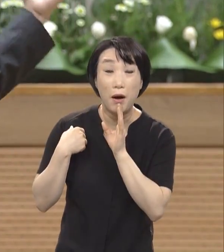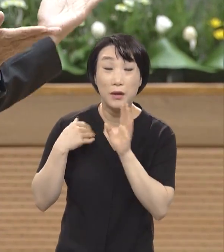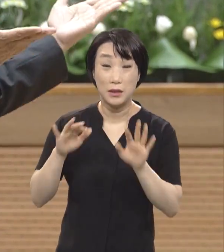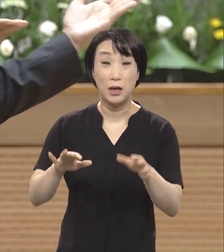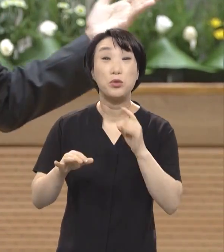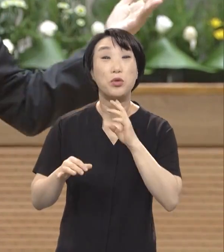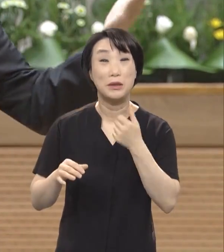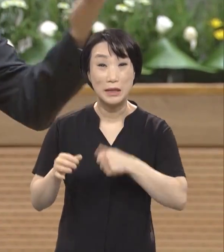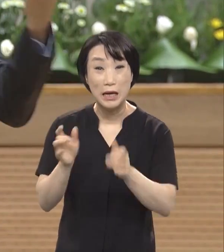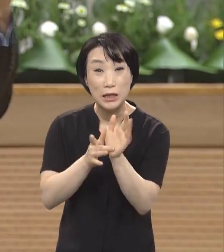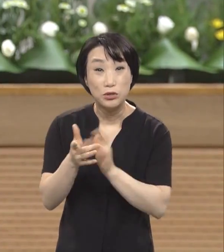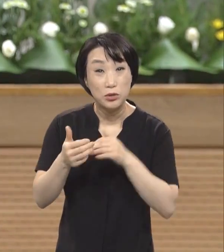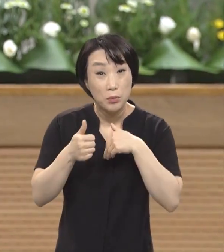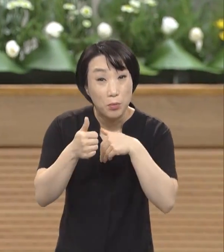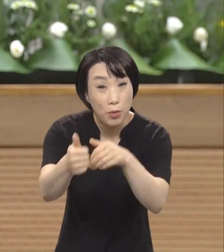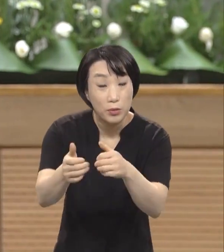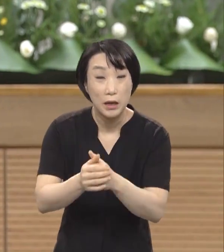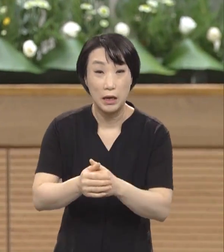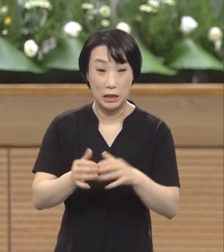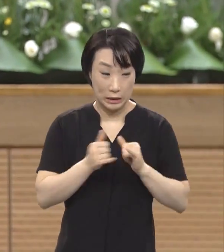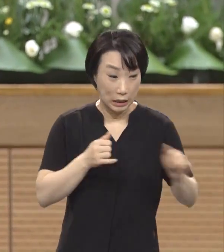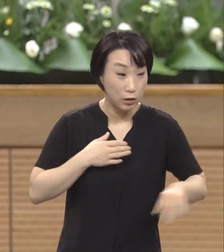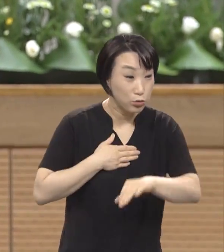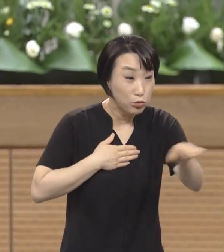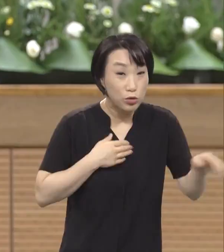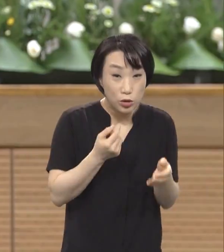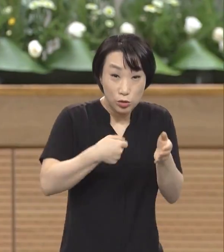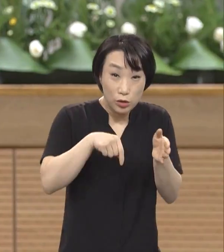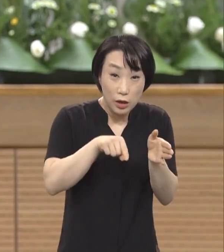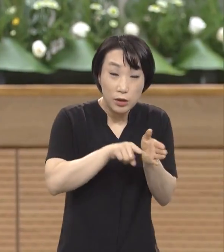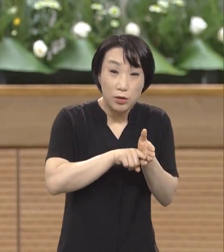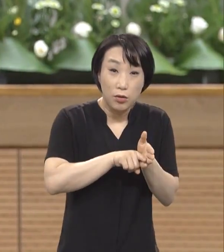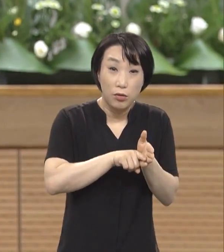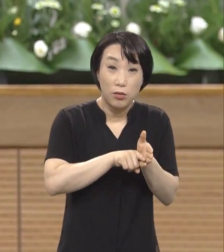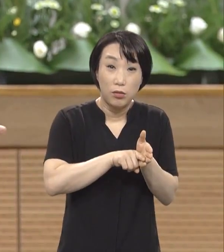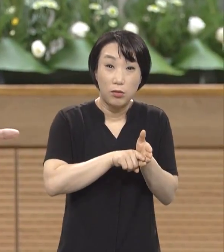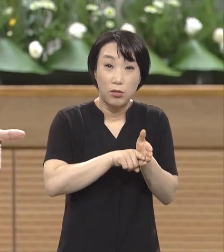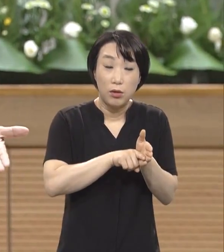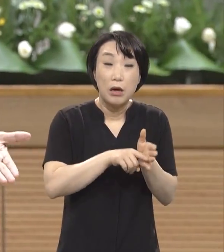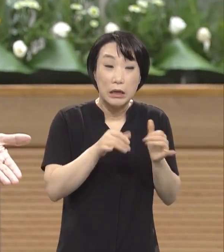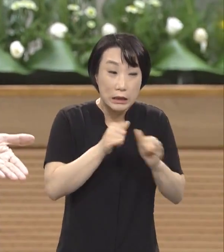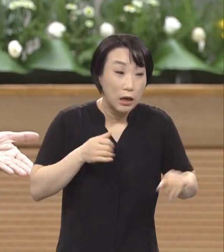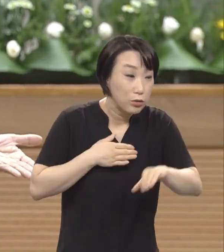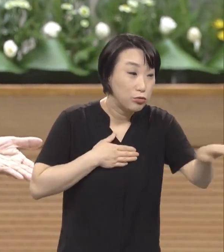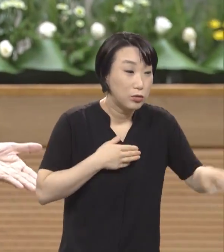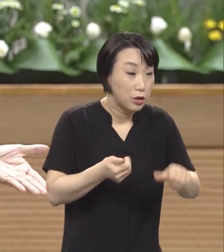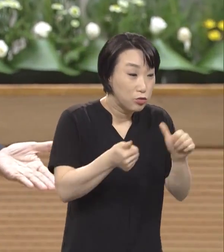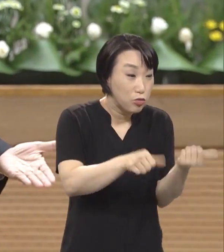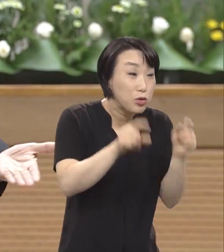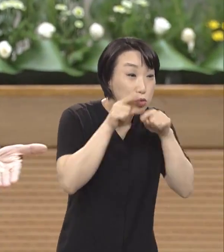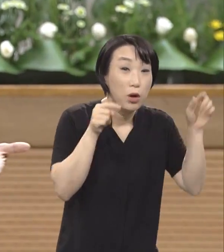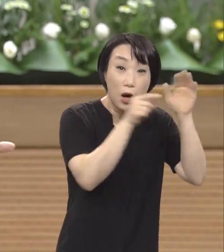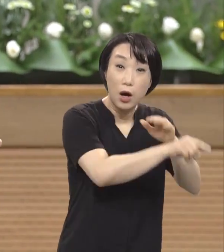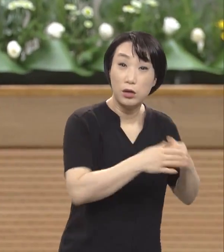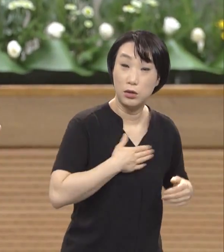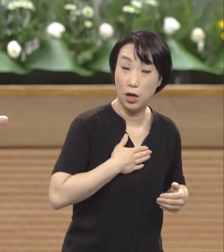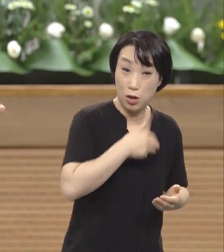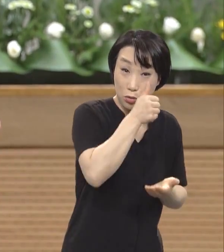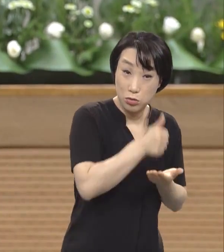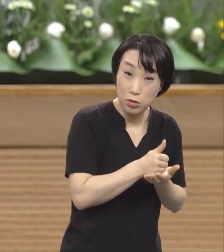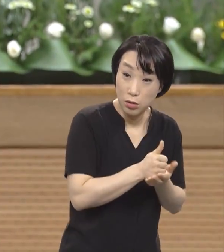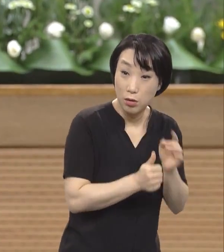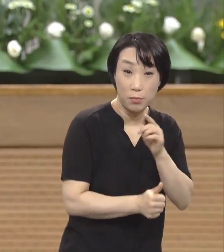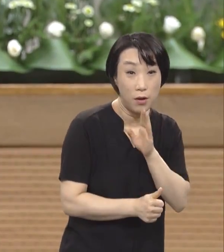독생자를 보내서 우리를 위해서 우리 죽어서 지옥 갈 죄를